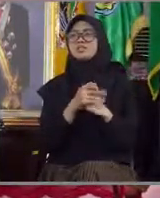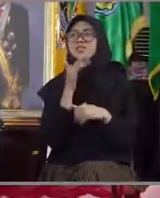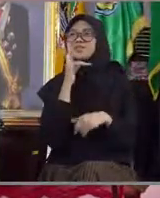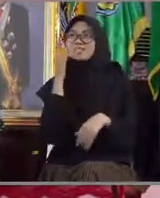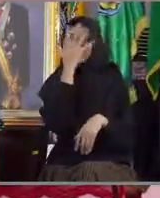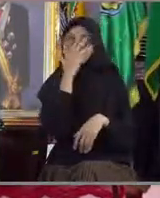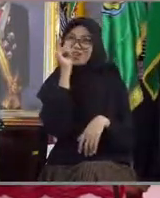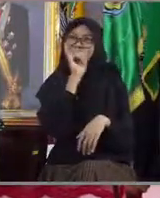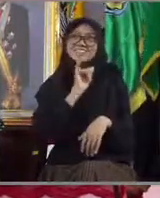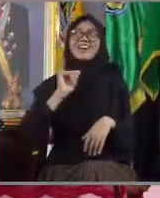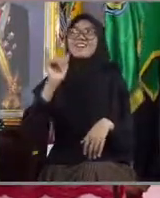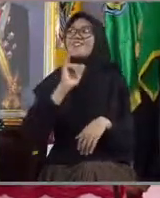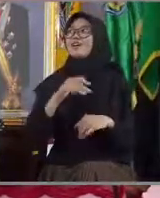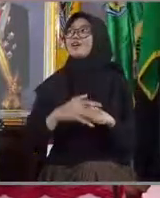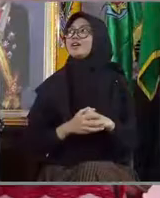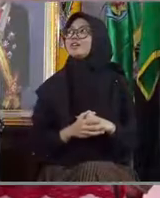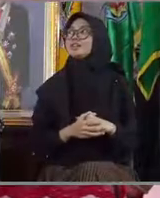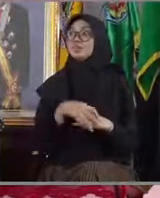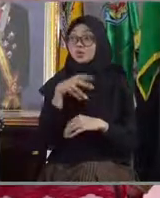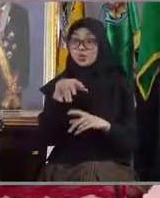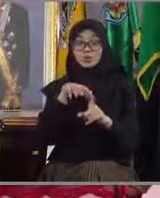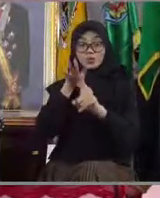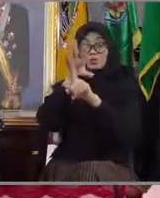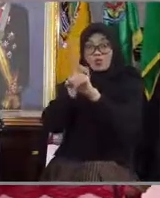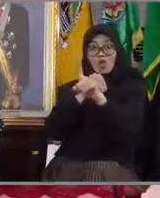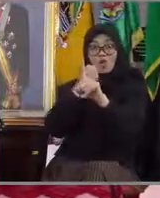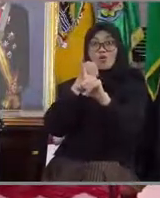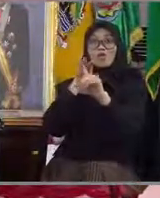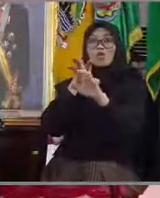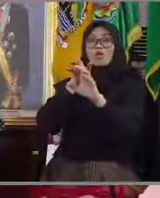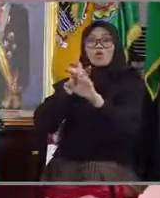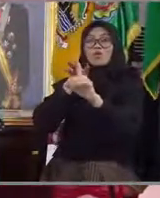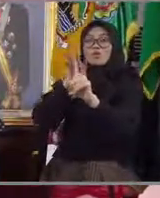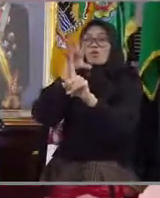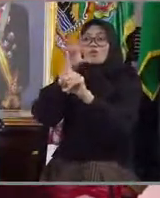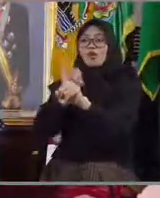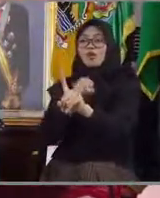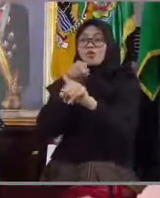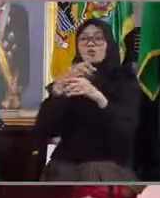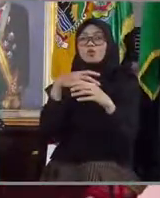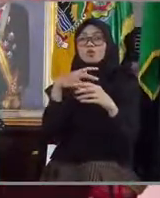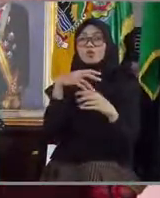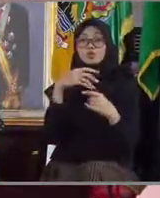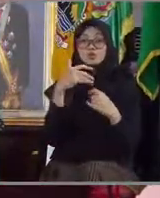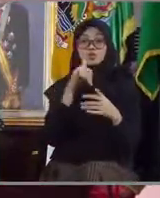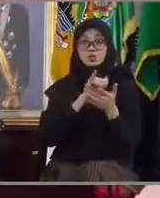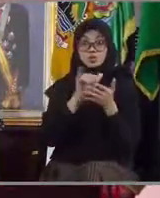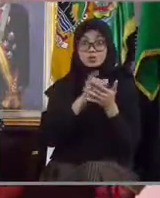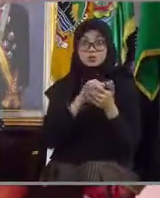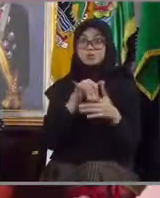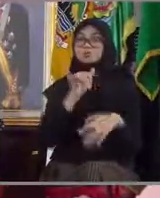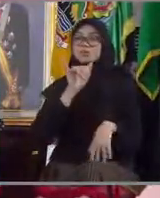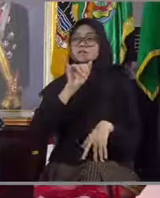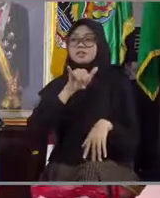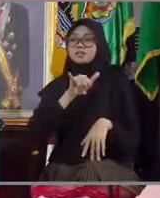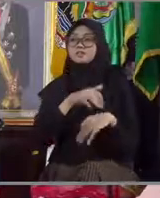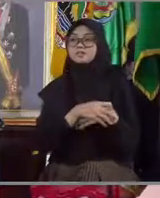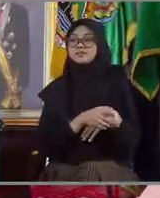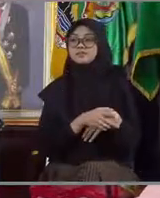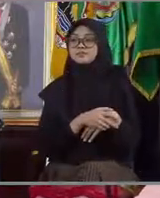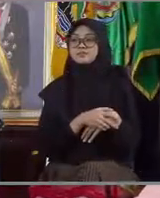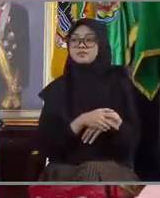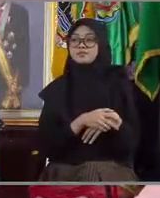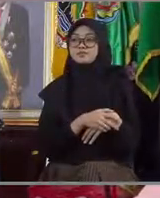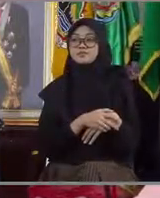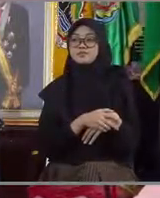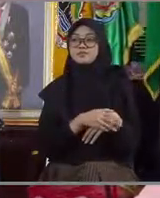Oh iya. Jenengan anu subscribe YouTube-ku. Oh iya. Gelok toh. Top tenan. Oke, Mas Sinten? Oh